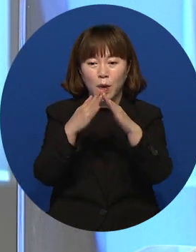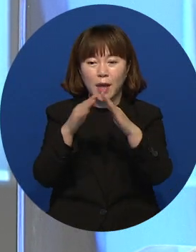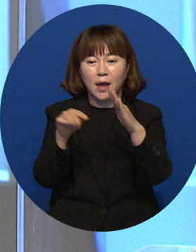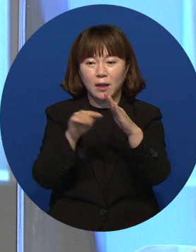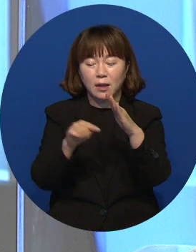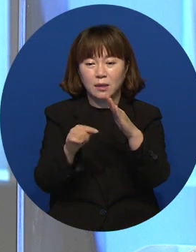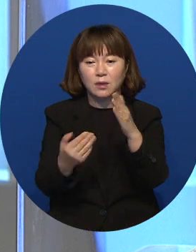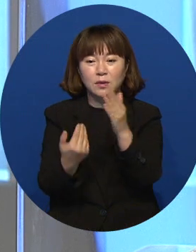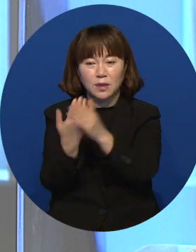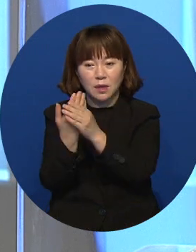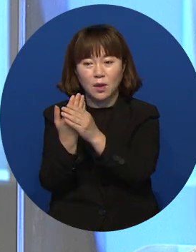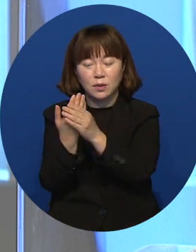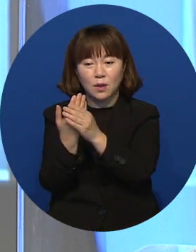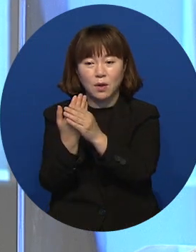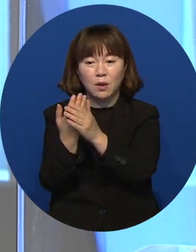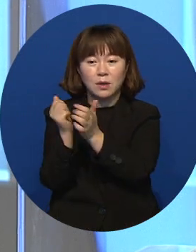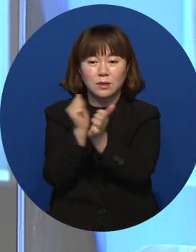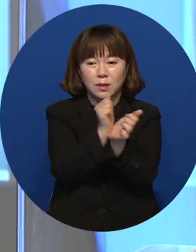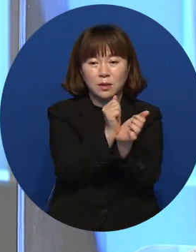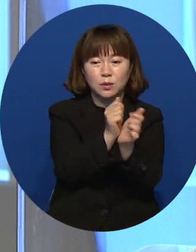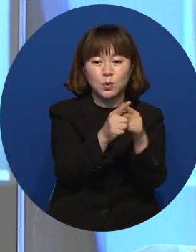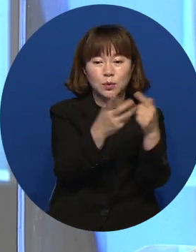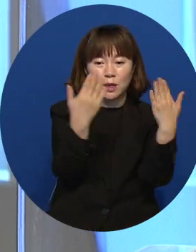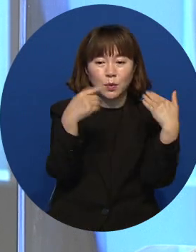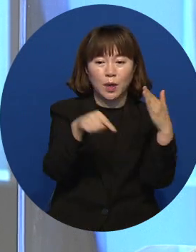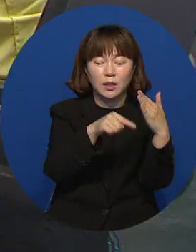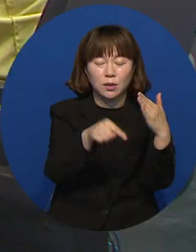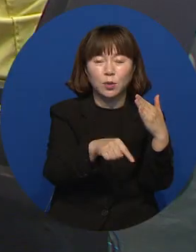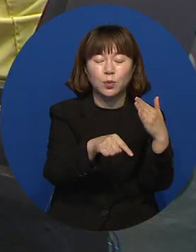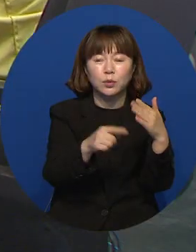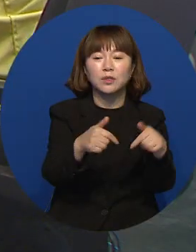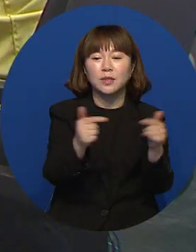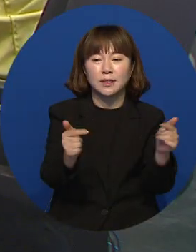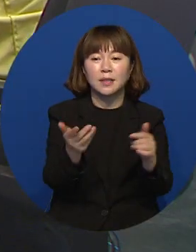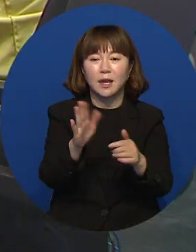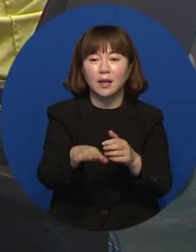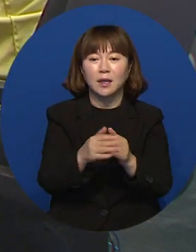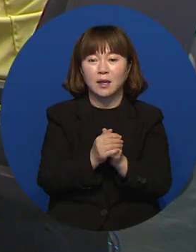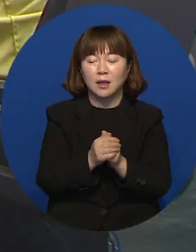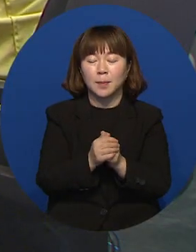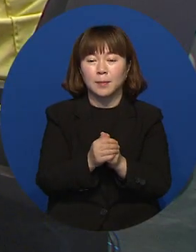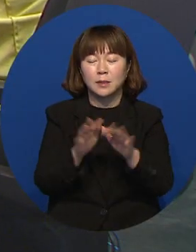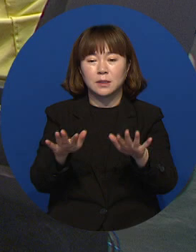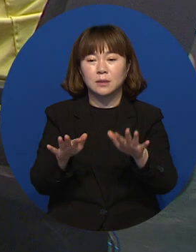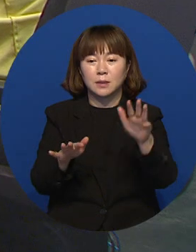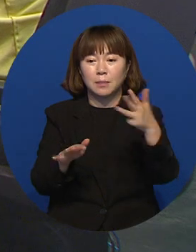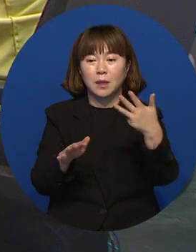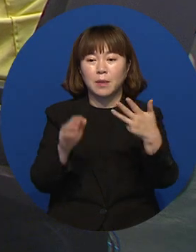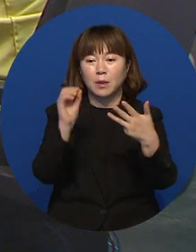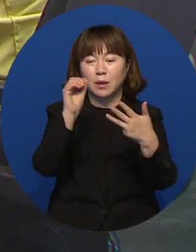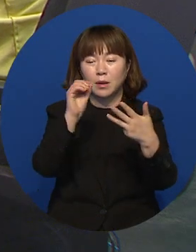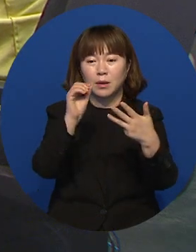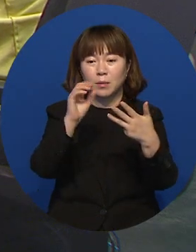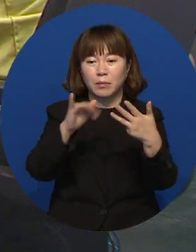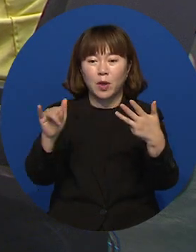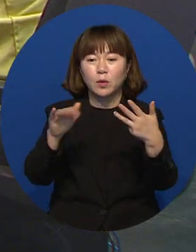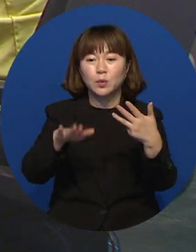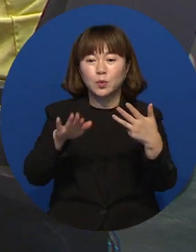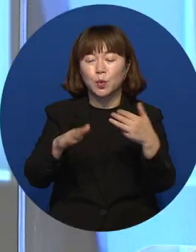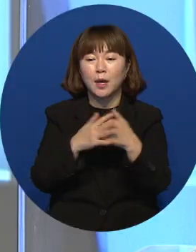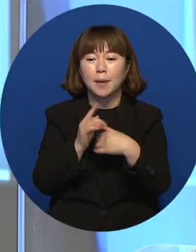감염이 초등학교 전파 돼서 어제 1 음 번 외도한 800여명이 검 제시할 검사를